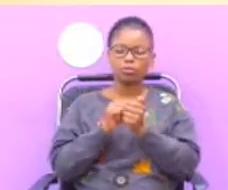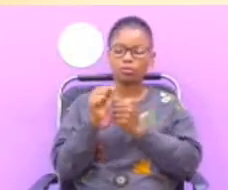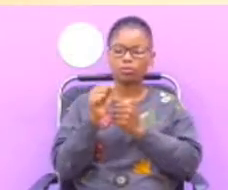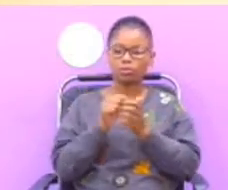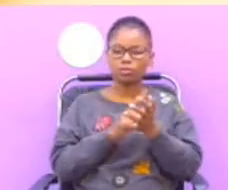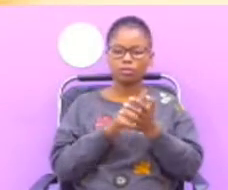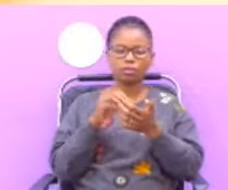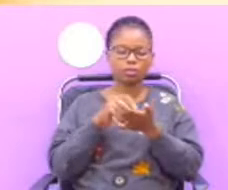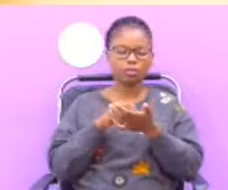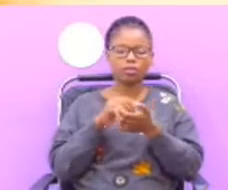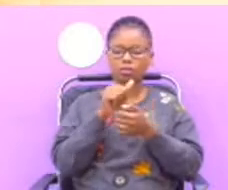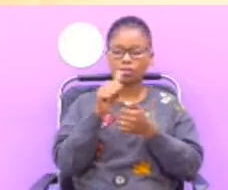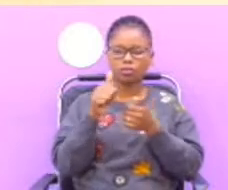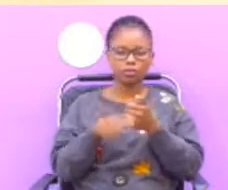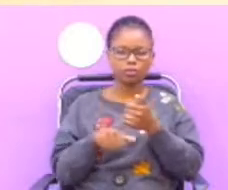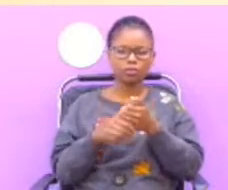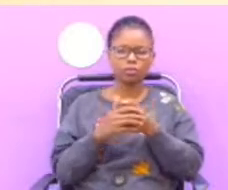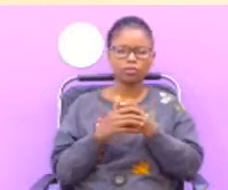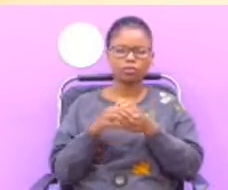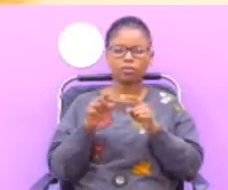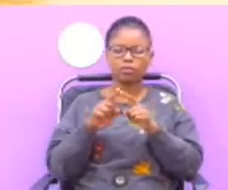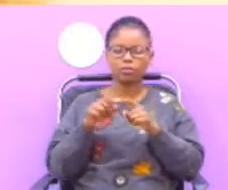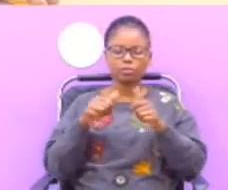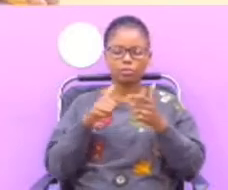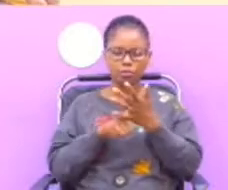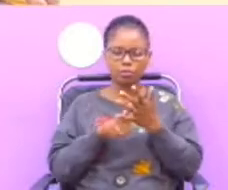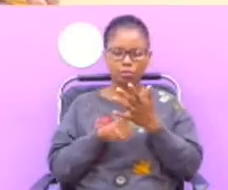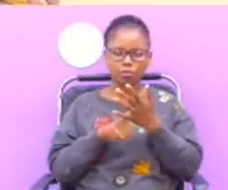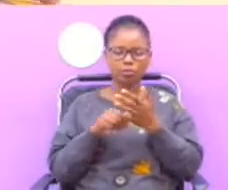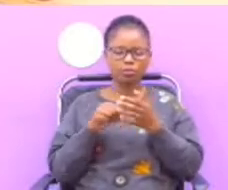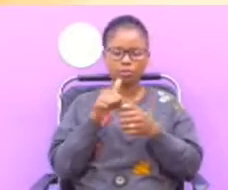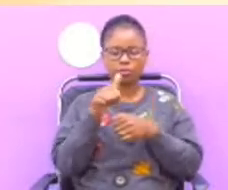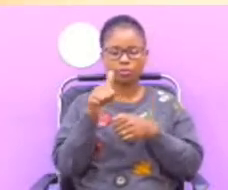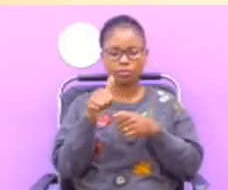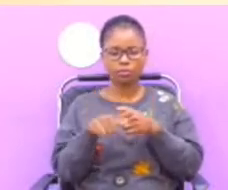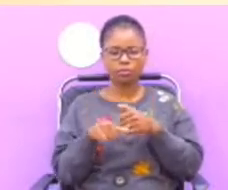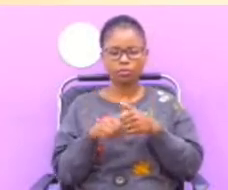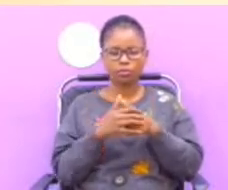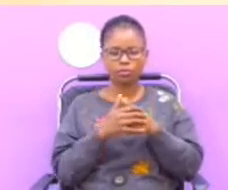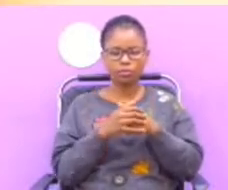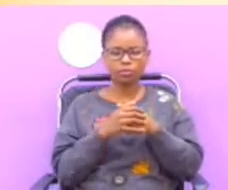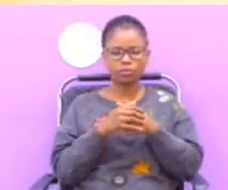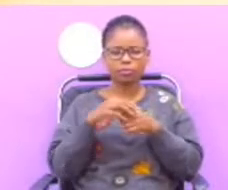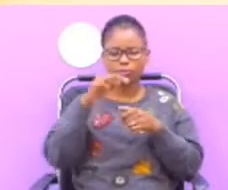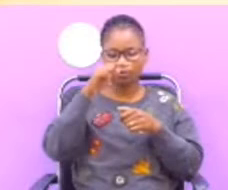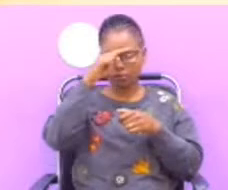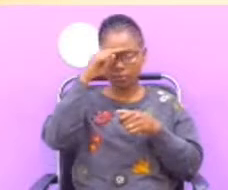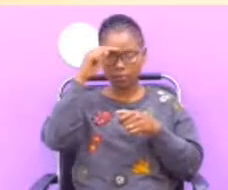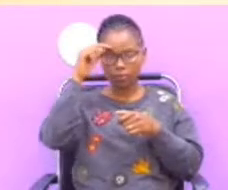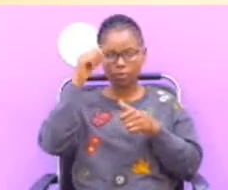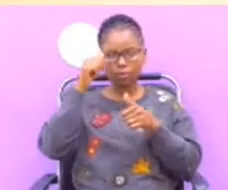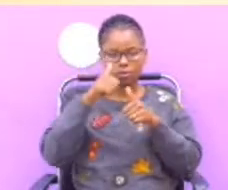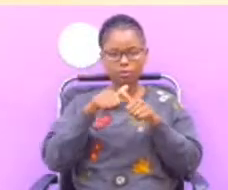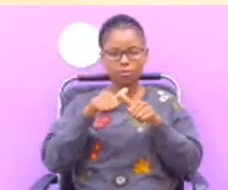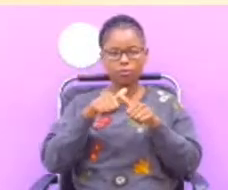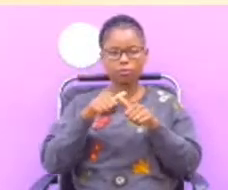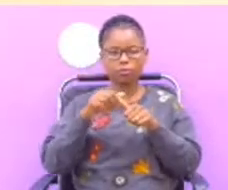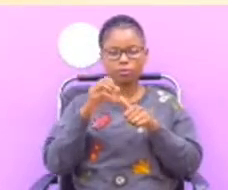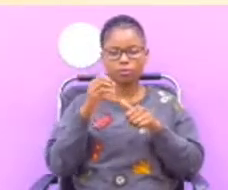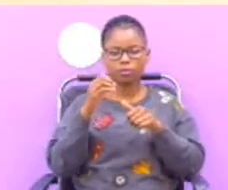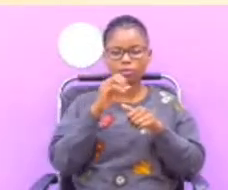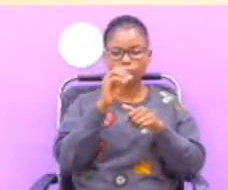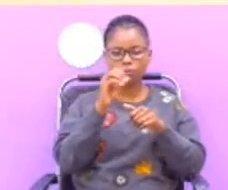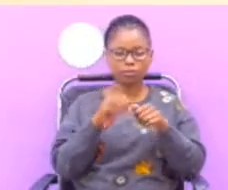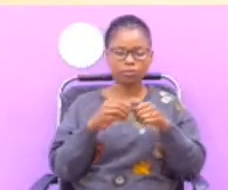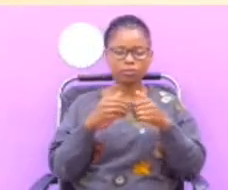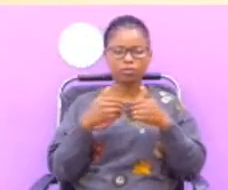mũtigacoka kũgiywo rĩngĩ mũtigũcoka gũthĩnĩka hĩndĩ ĩngĩ tondũ nĩ mwatigithũkanio na gĩcunjĩ gĩa gatatũ harĩ igana thĩinĩ wa rĩtwa